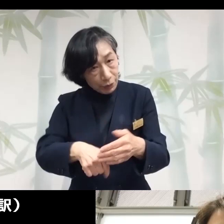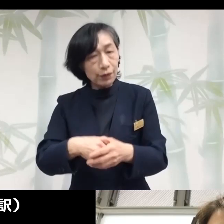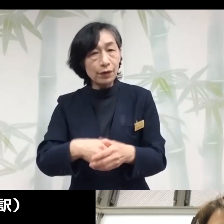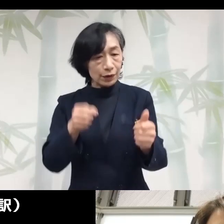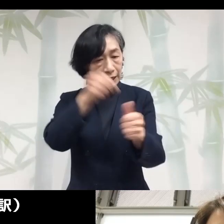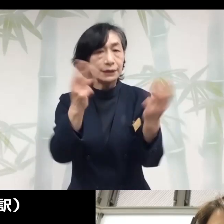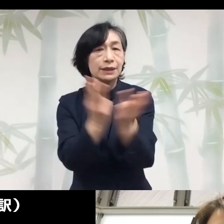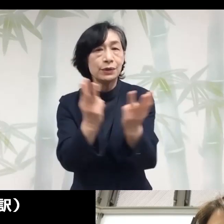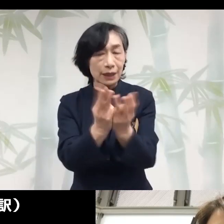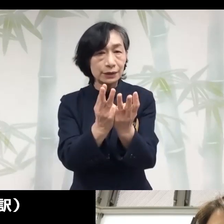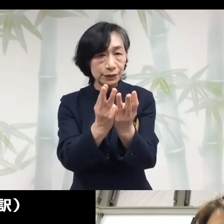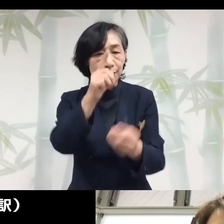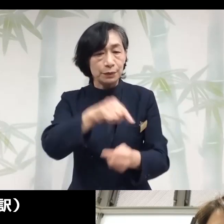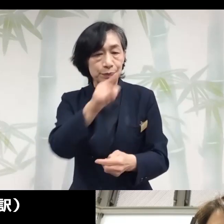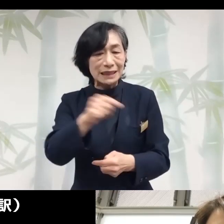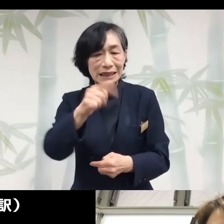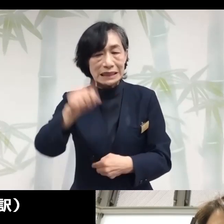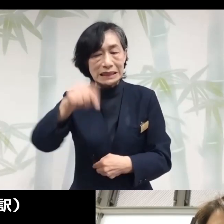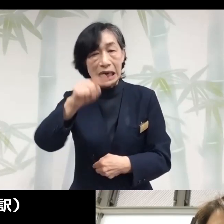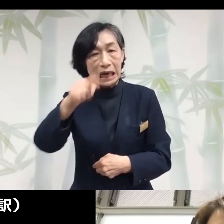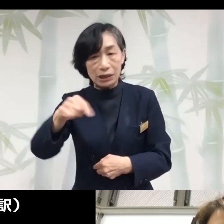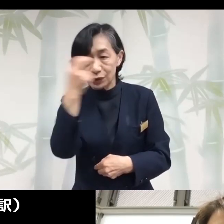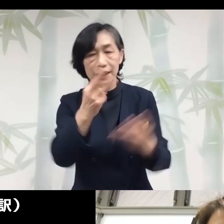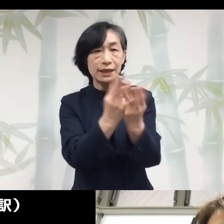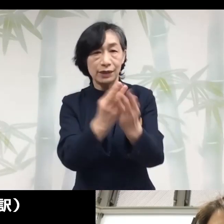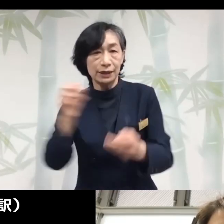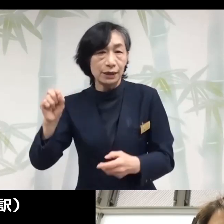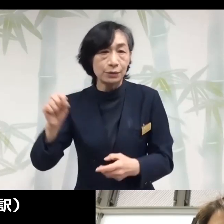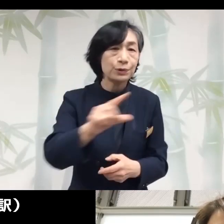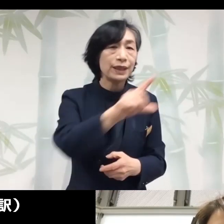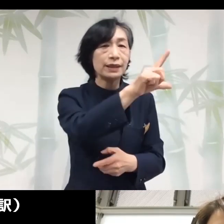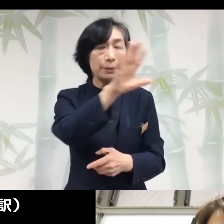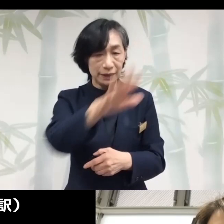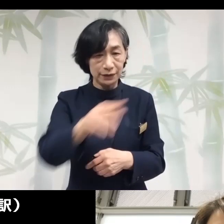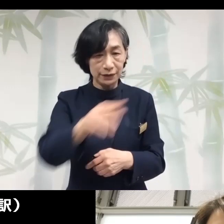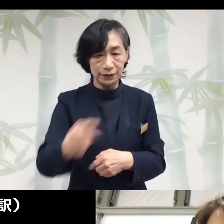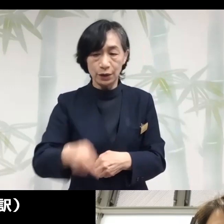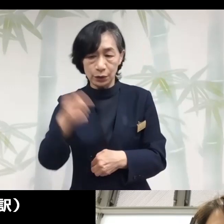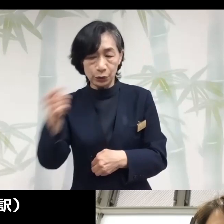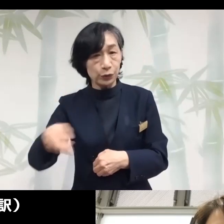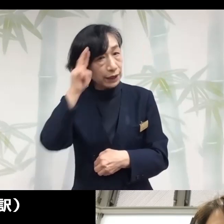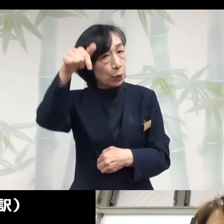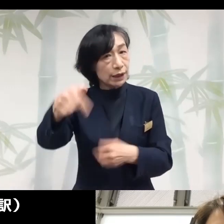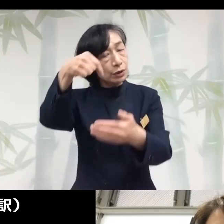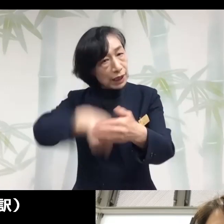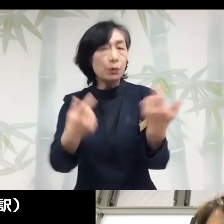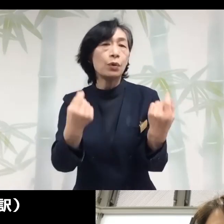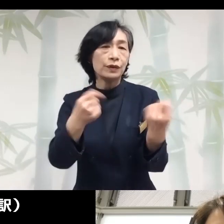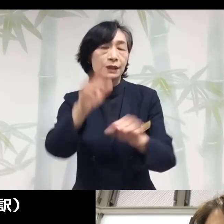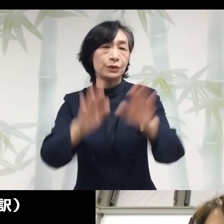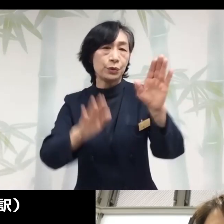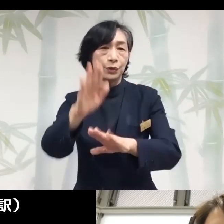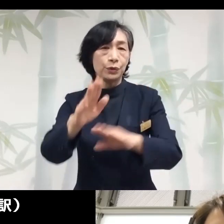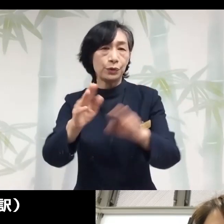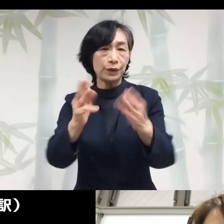数や PCR の検査数というのは急増しておりますし、隣接する大阪府内も同様な状況があります